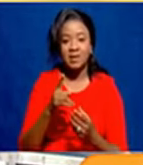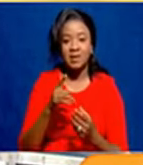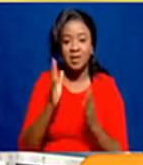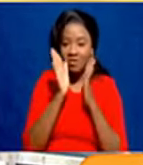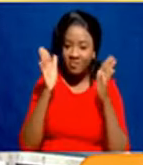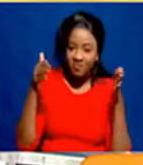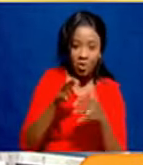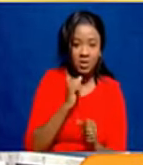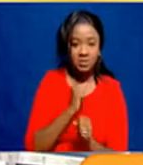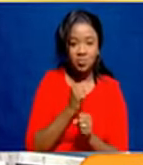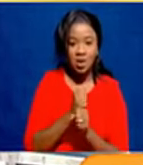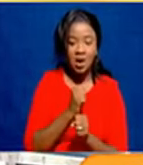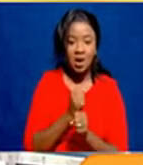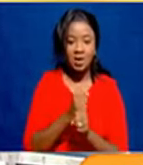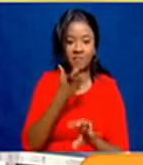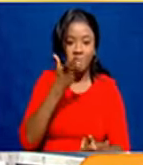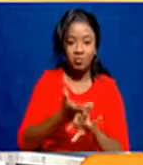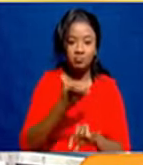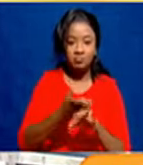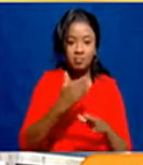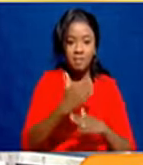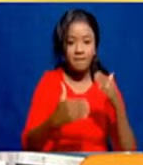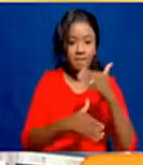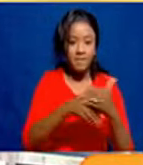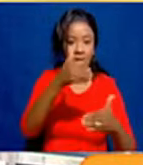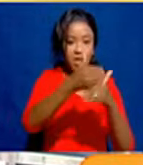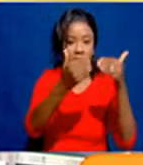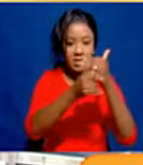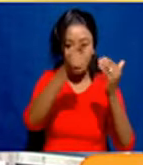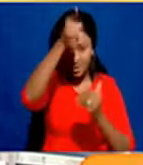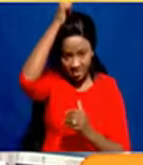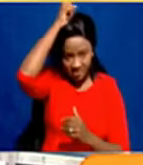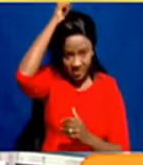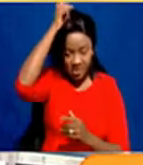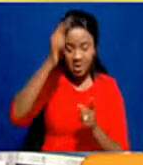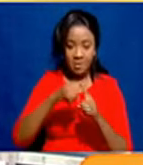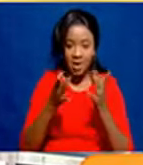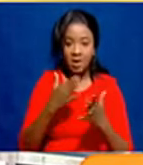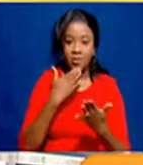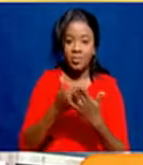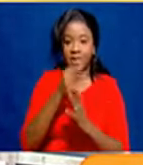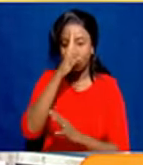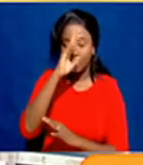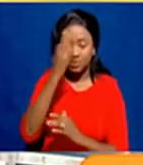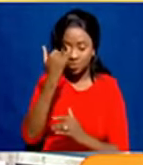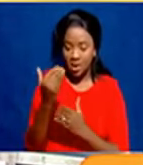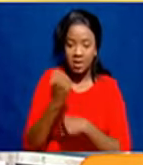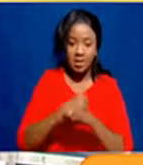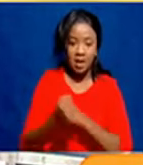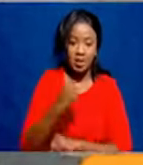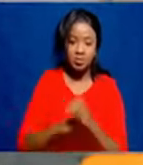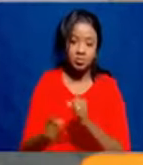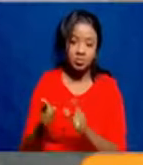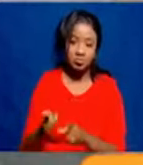amezamia kazi mjengo kijijini imeishukuru idara ya polisi kwa kuchukua hatua hii.